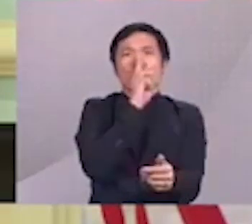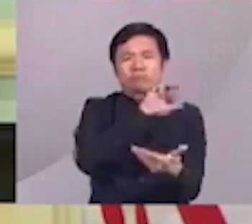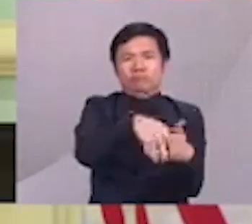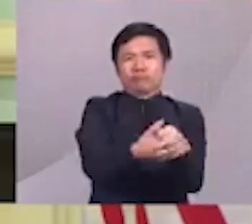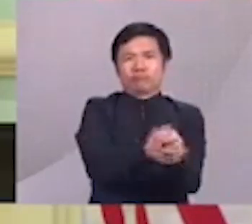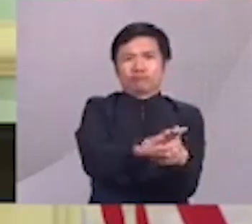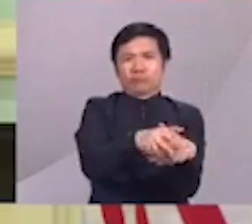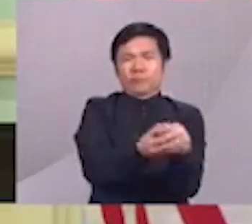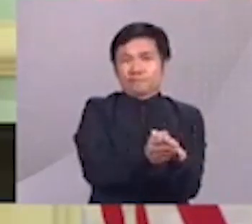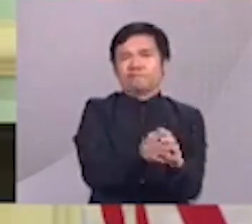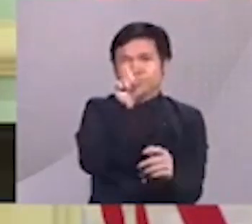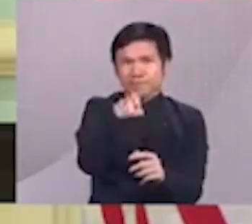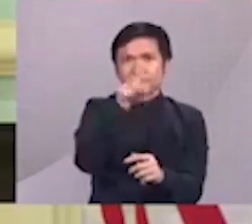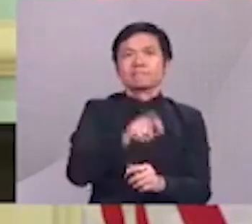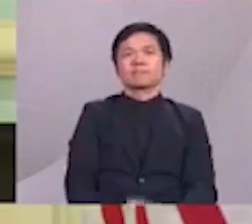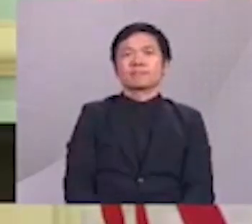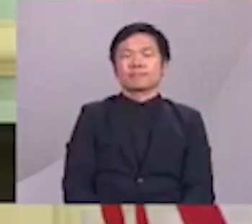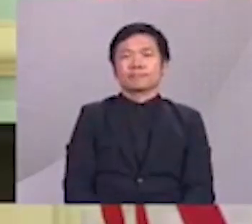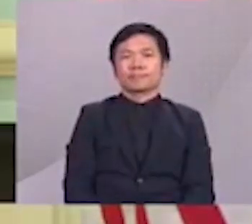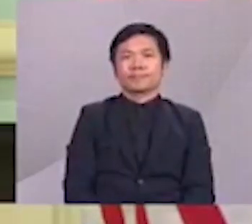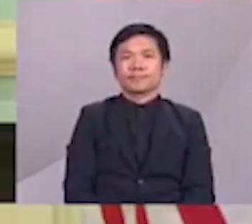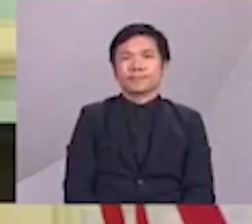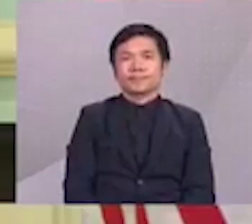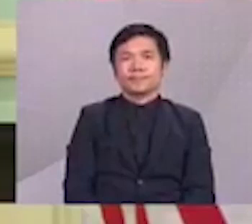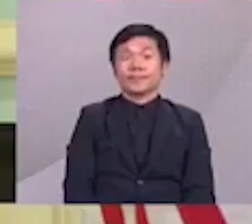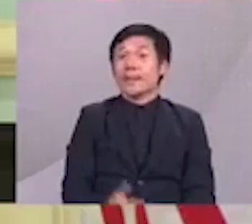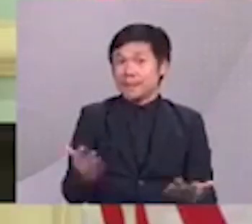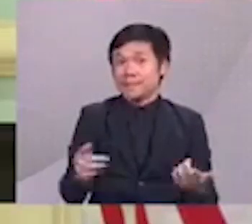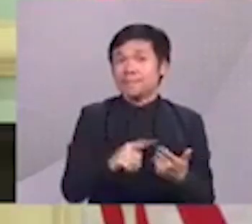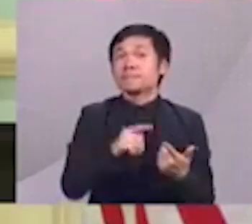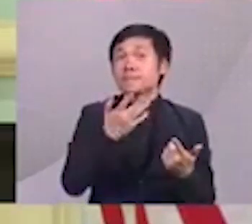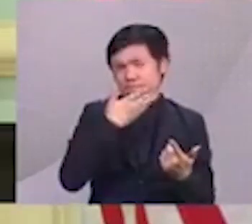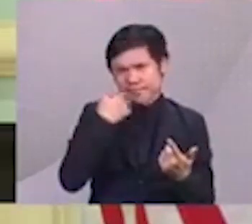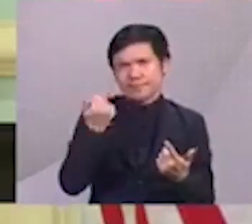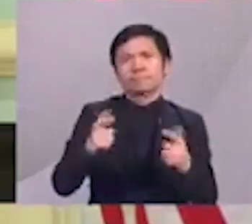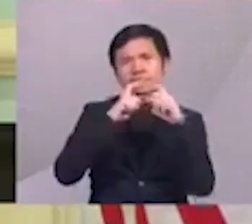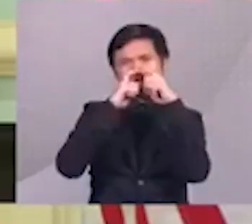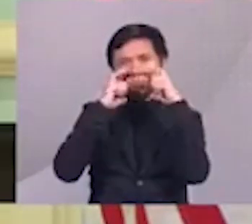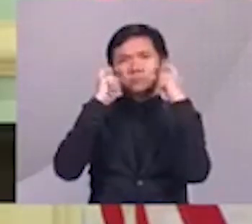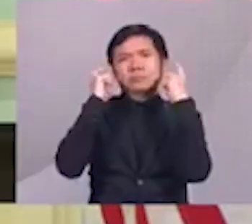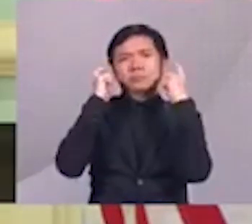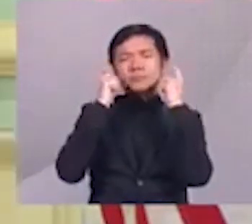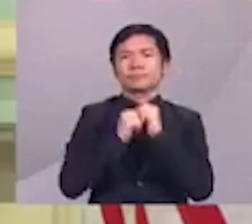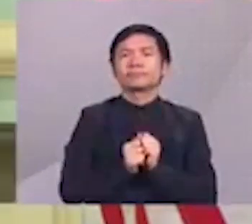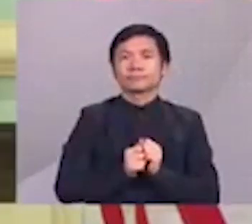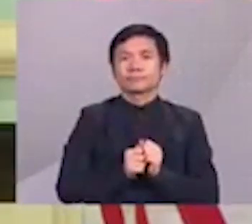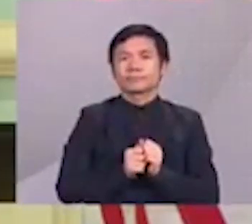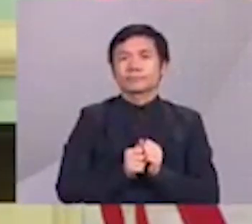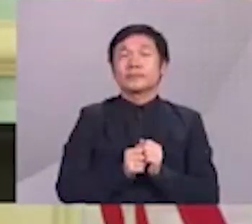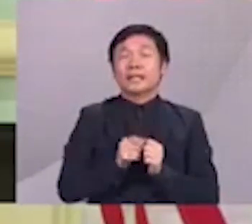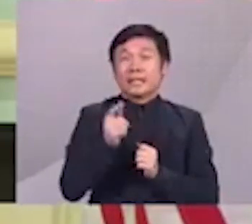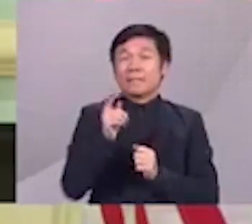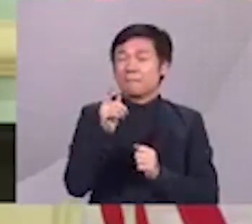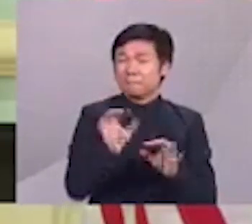raya. Kalau boleh, galakkan memakai topeng muka, dan yang pentingnya adalah